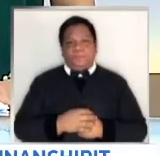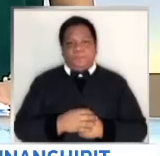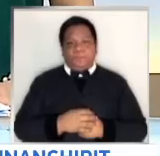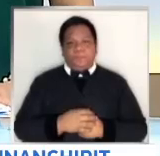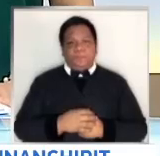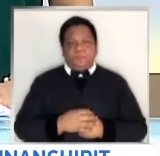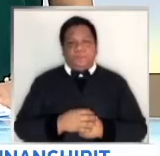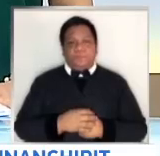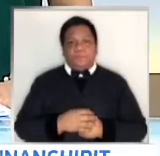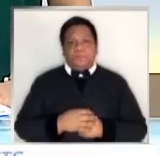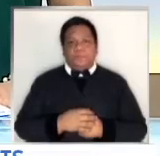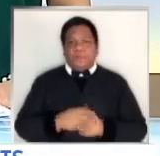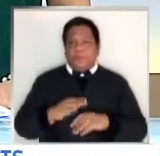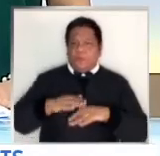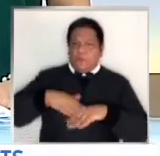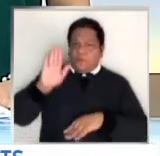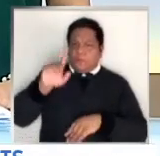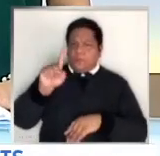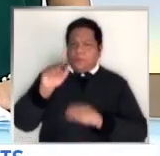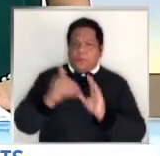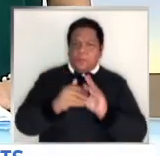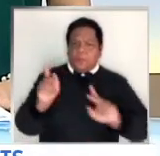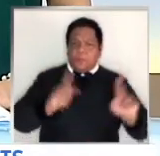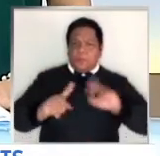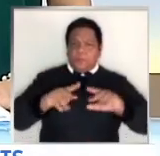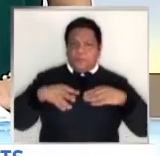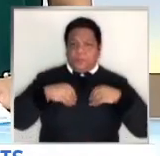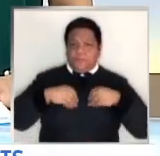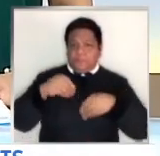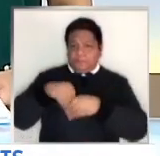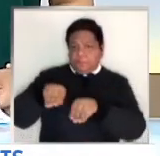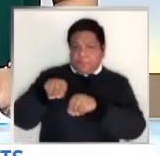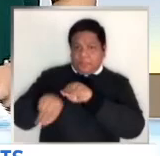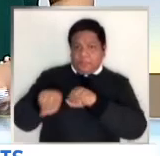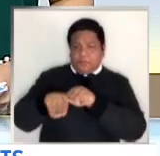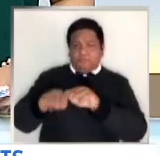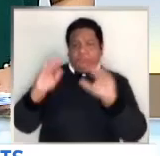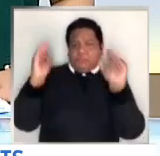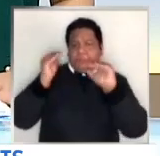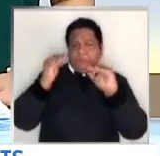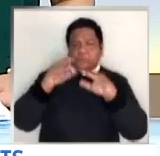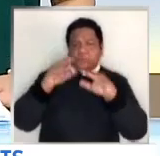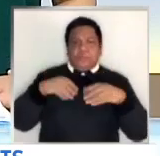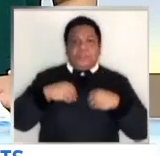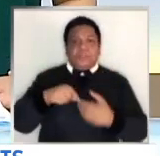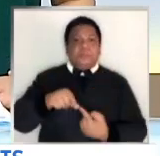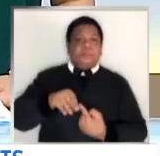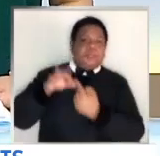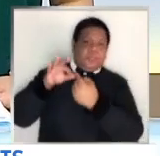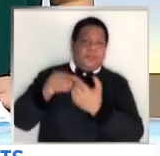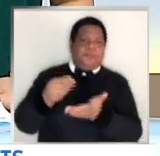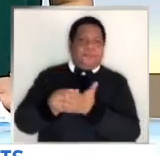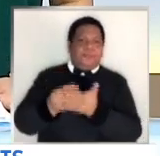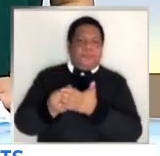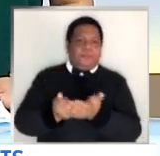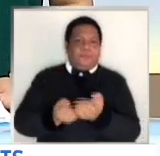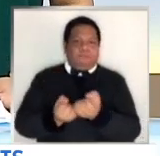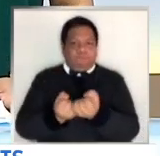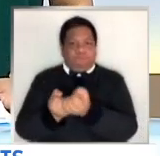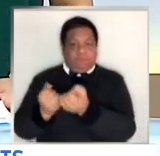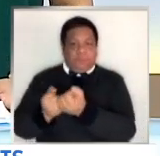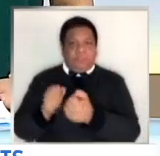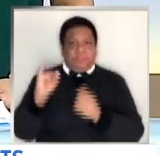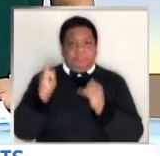Mahigit 1,000 benepisyaryo sa Marikina City ang inaasahang makatatanggap ng special payout simula ngayong araw. Sila po yung mga kulang